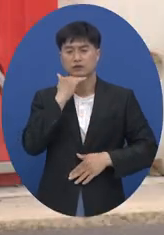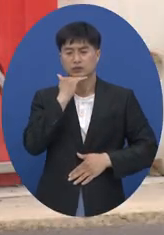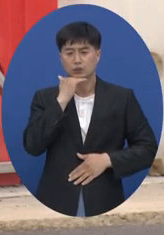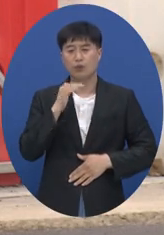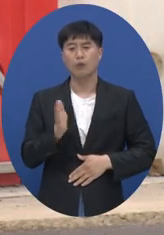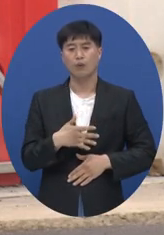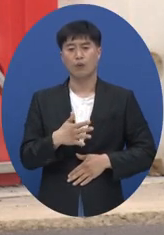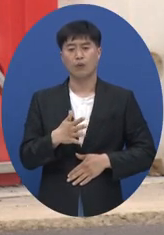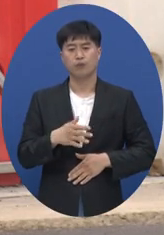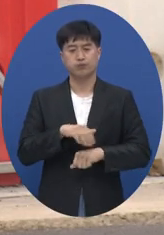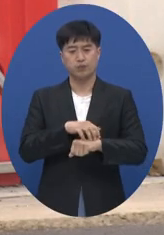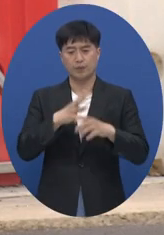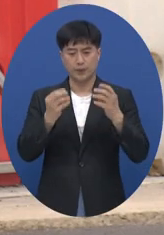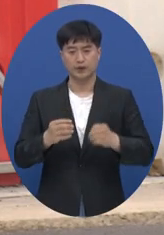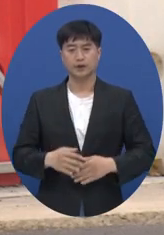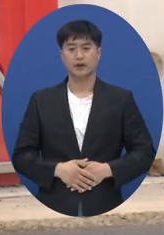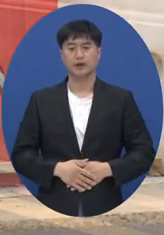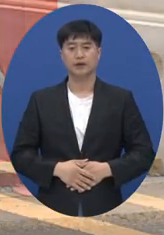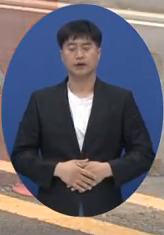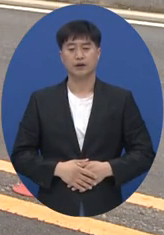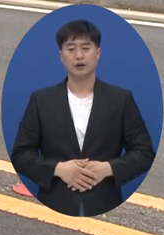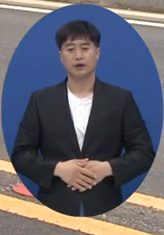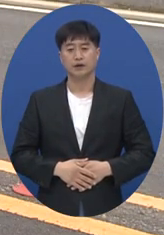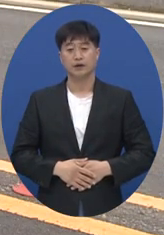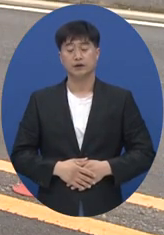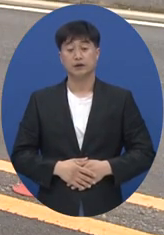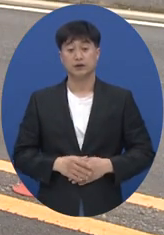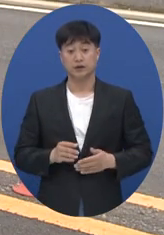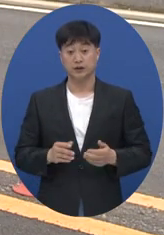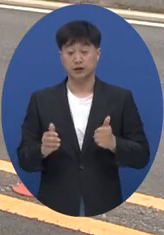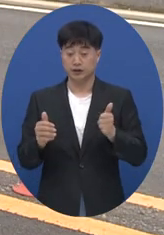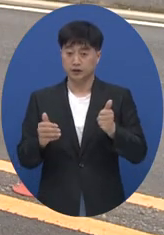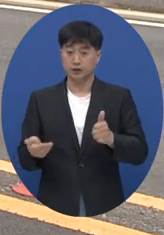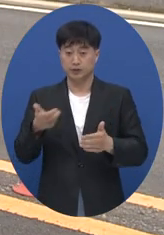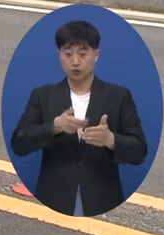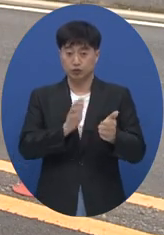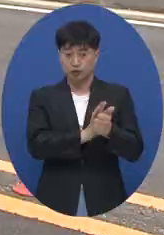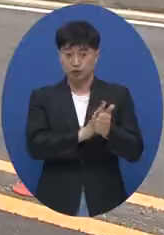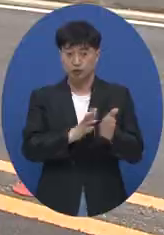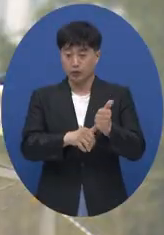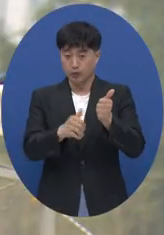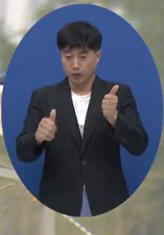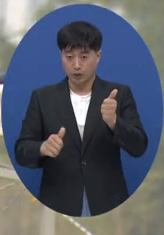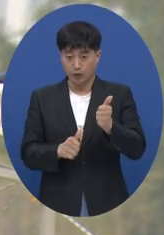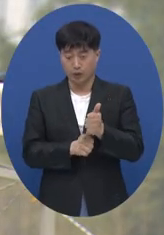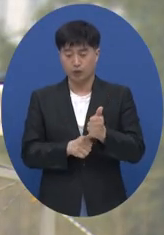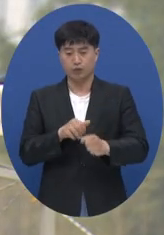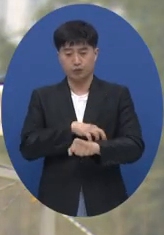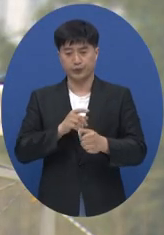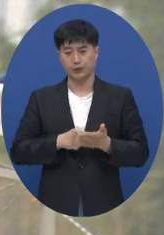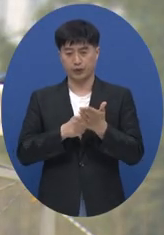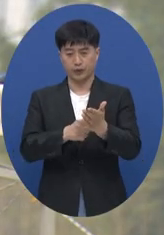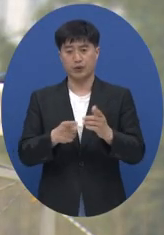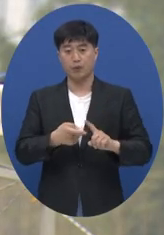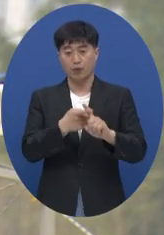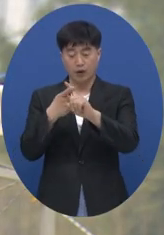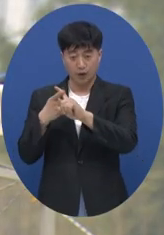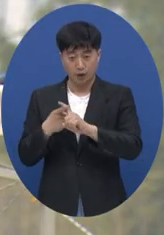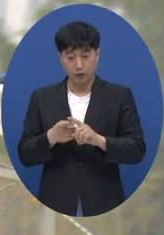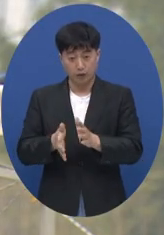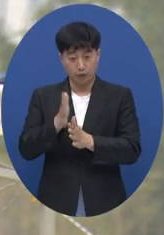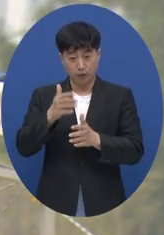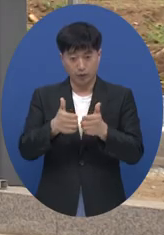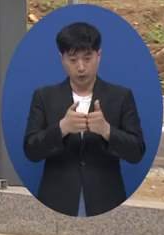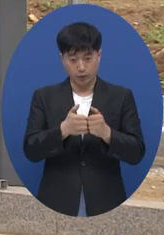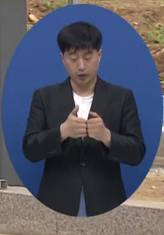조차 없어 불편함을 겪었습니다 주민들은 입주 지연 협의를 통해 이런 불편 상에 건의했고 관계기관이 머리